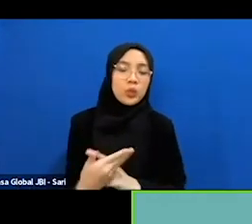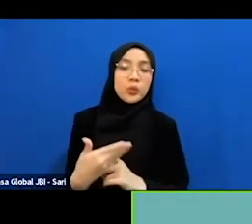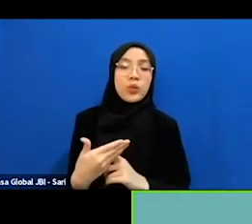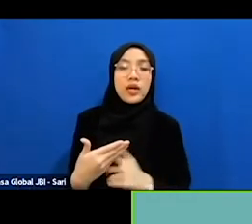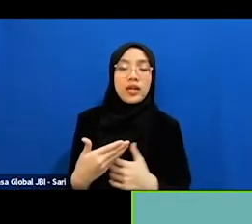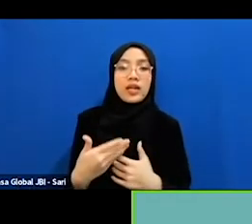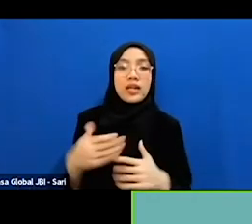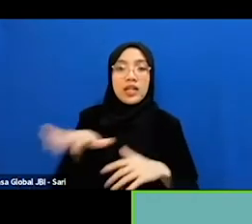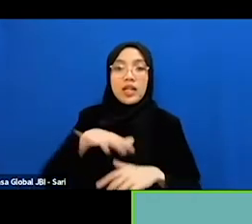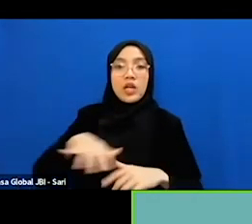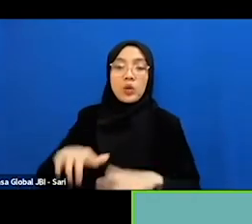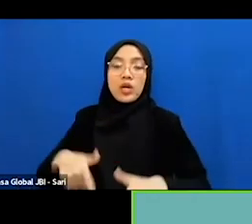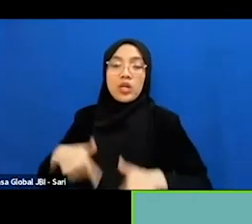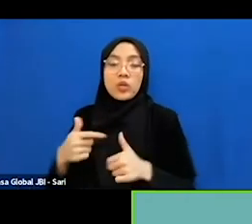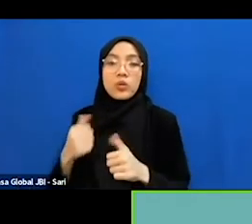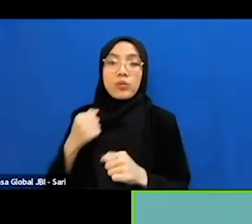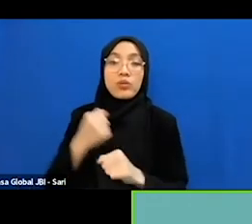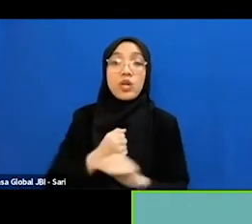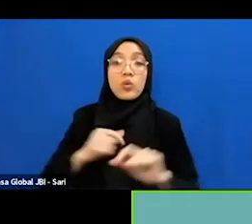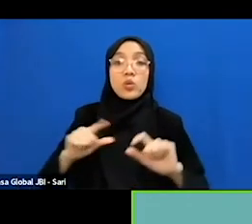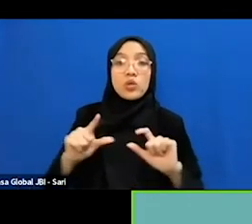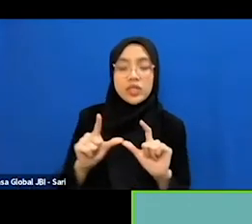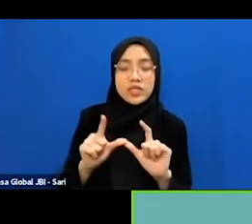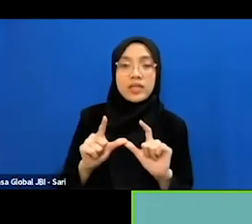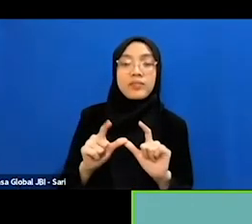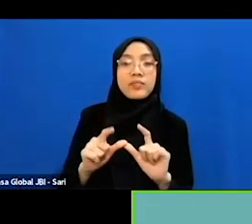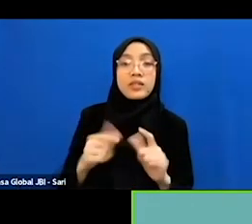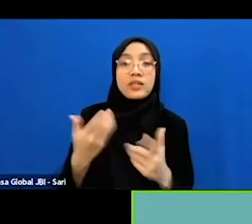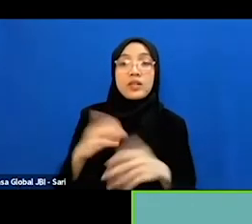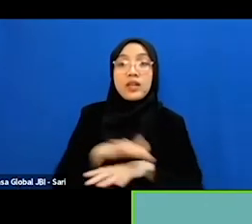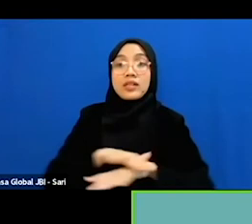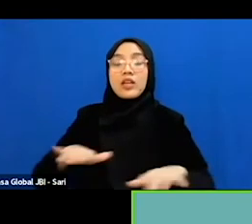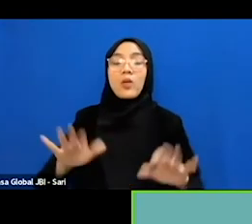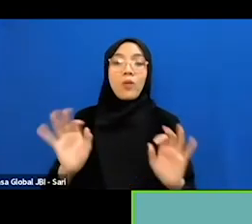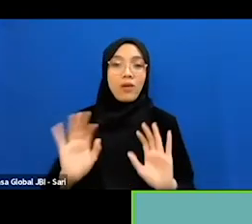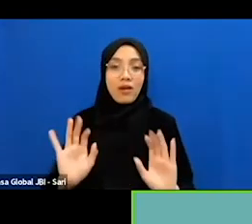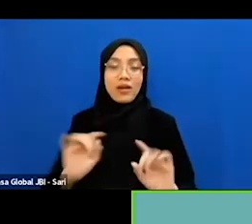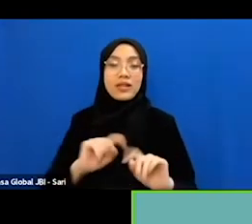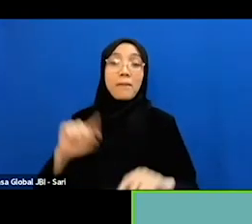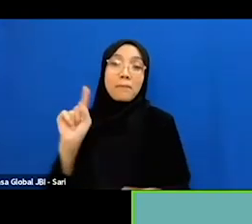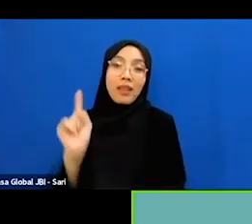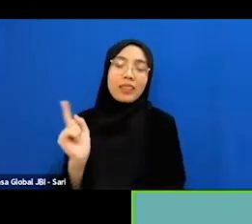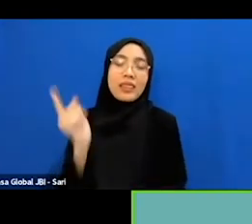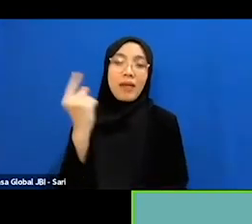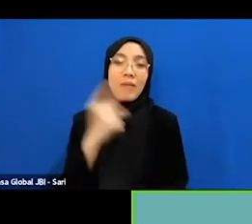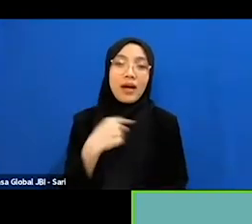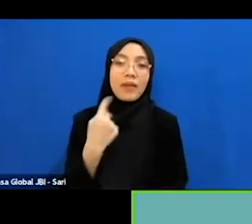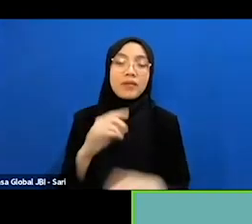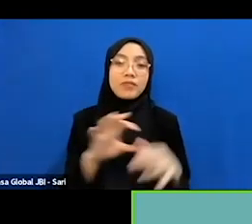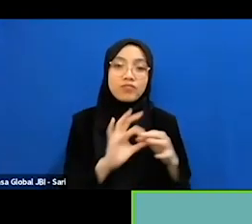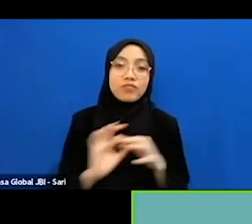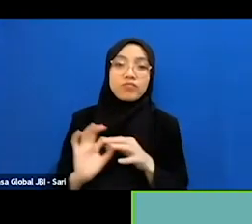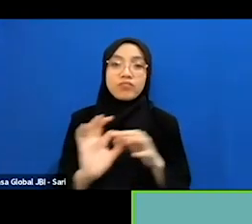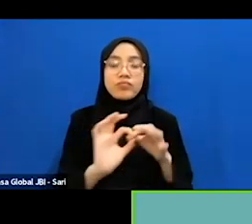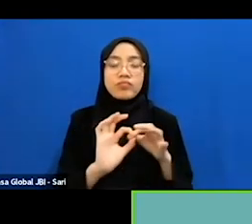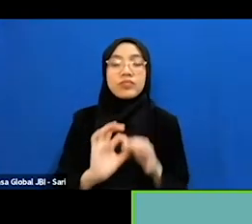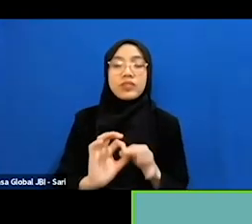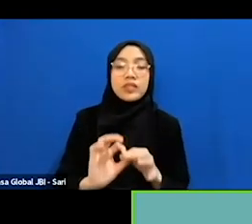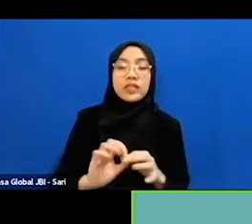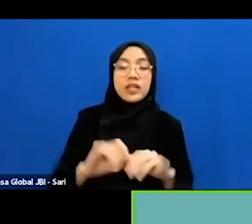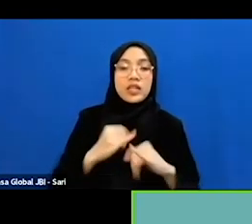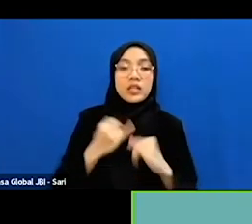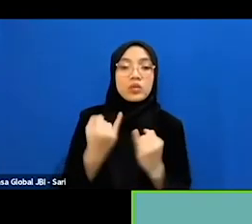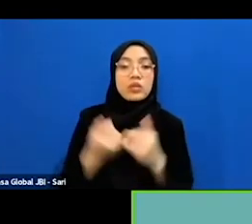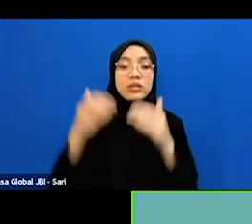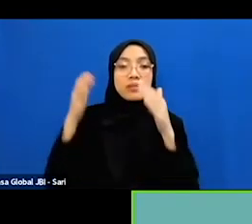lingkungan hidup brainwashing tidak Bachir disini ini pertama-tama kali kami bekerjasama dengan Institut